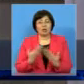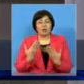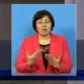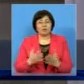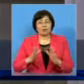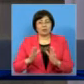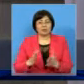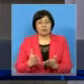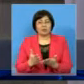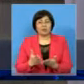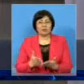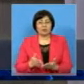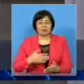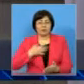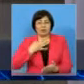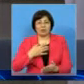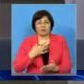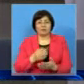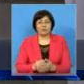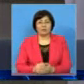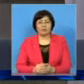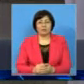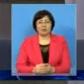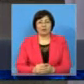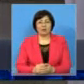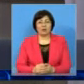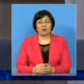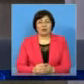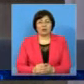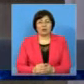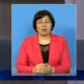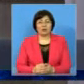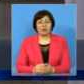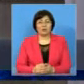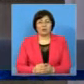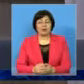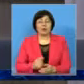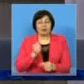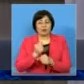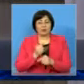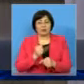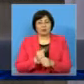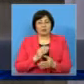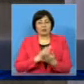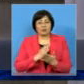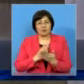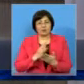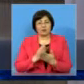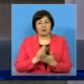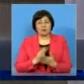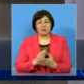ситуации, в данное время сыграл очень большую роль. Является профилактической мерой для